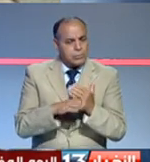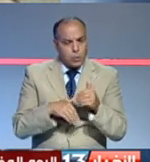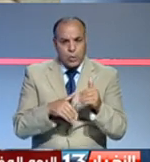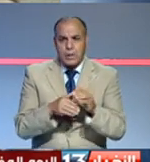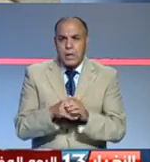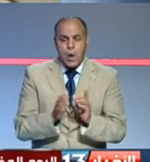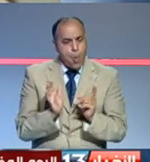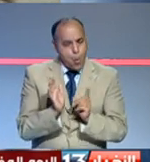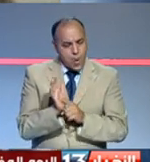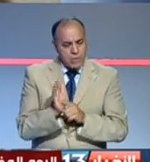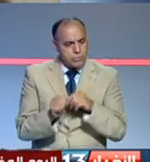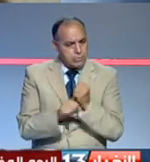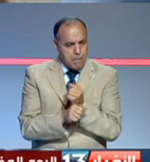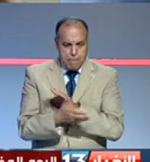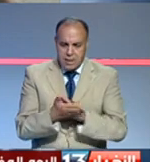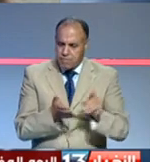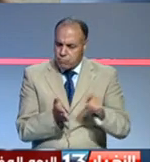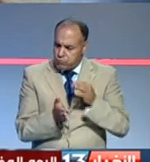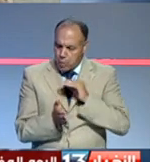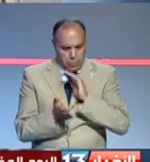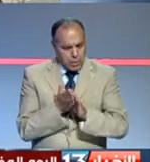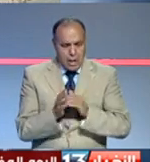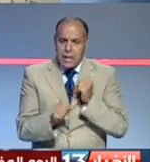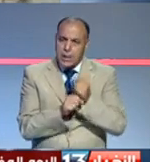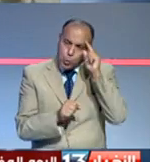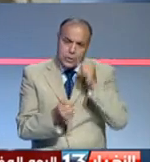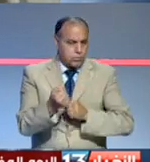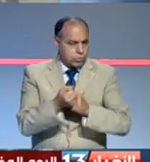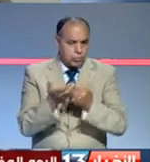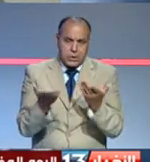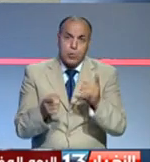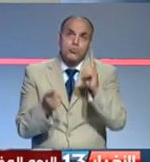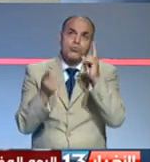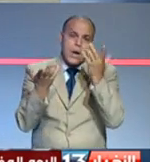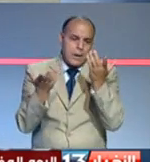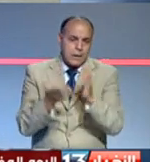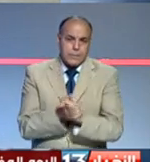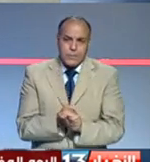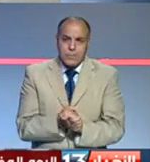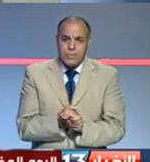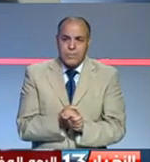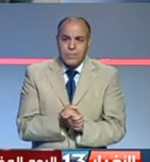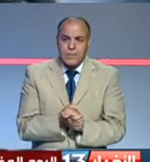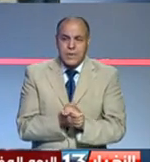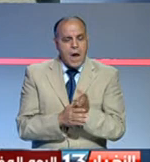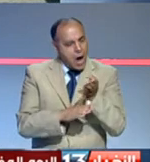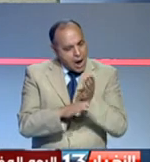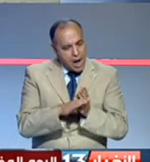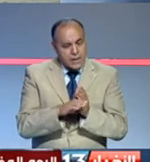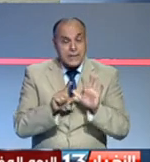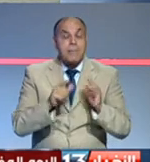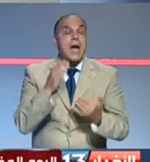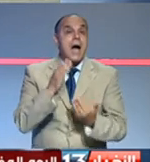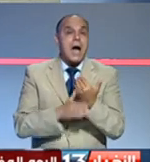هذا واجبنا والتطوع بدون مقابل واحد اه وان شاء الله من جيل من السبعه